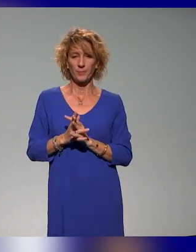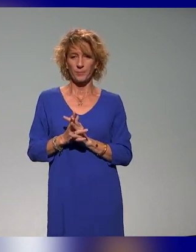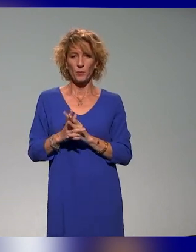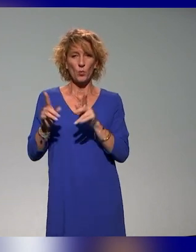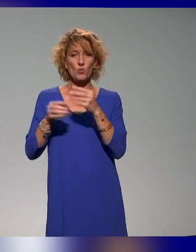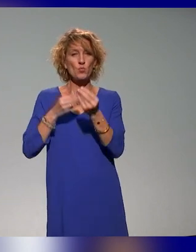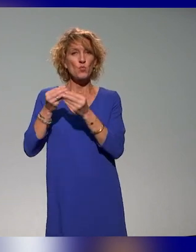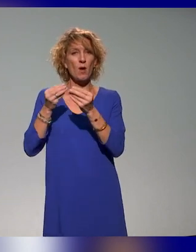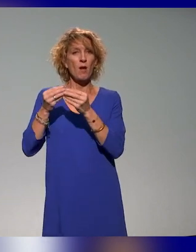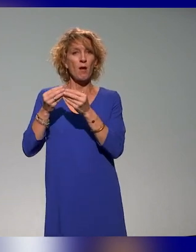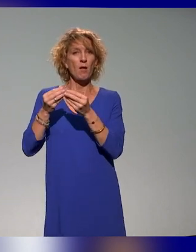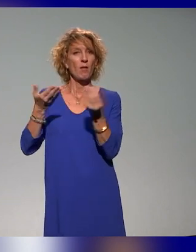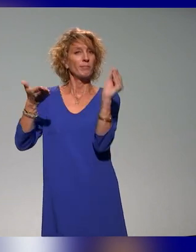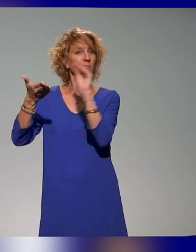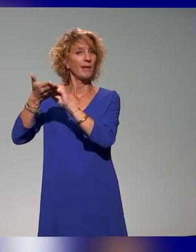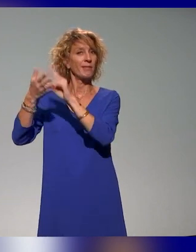des liens,